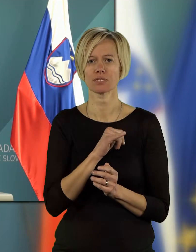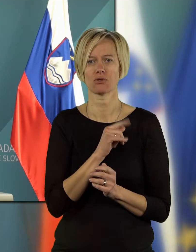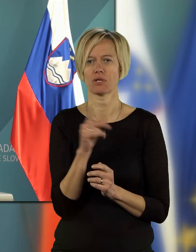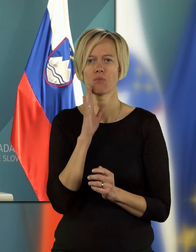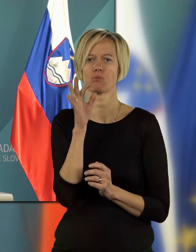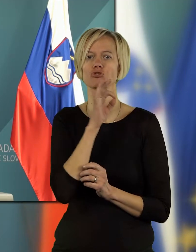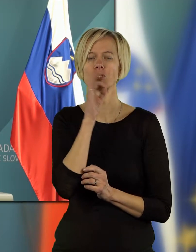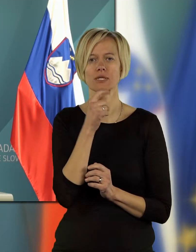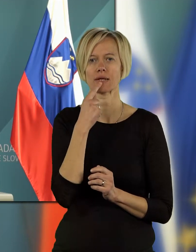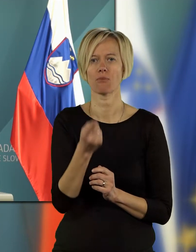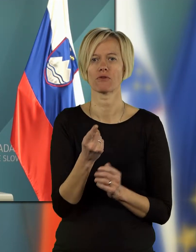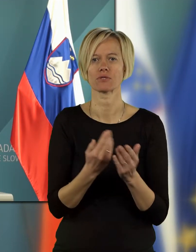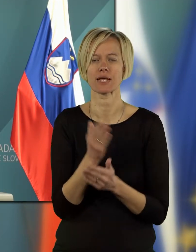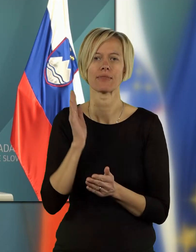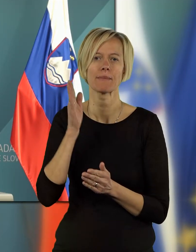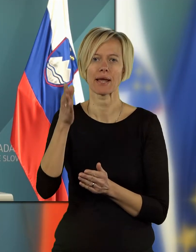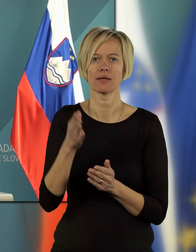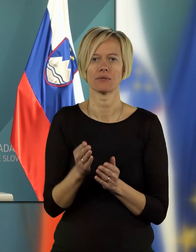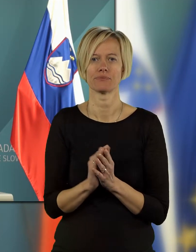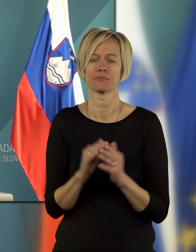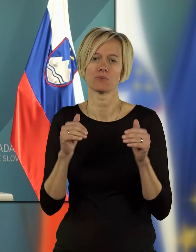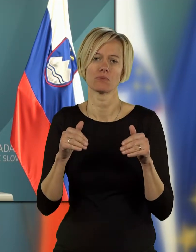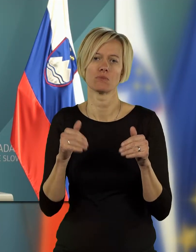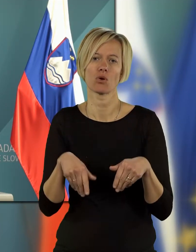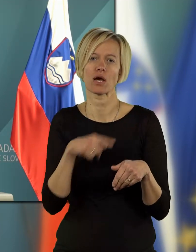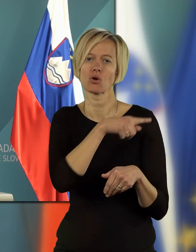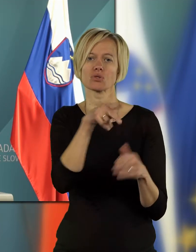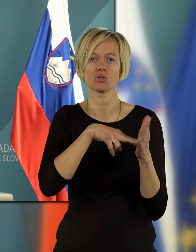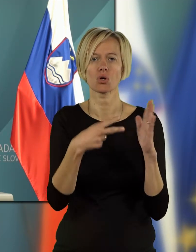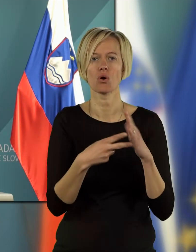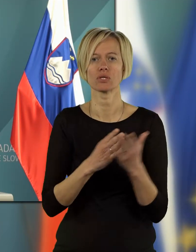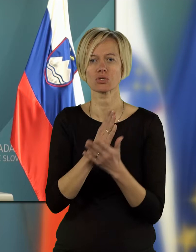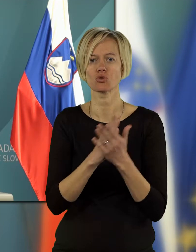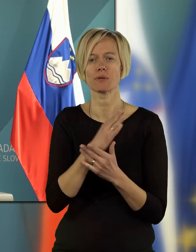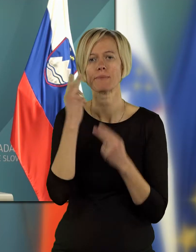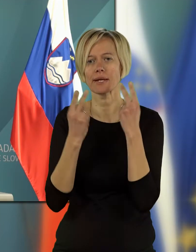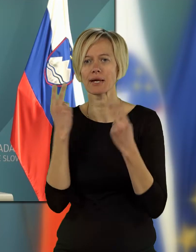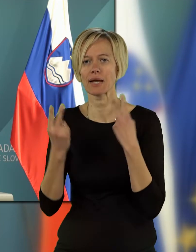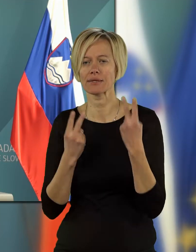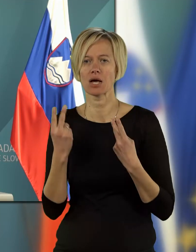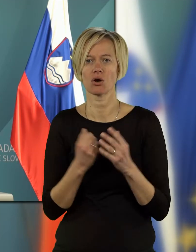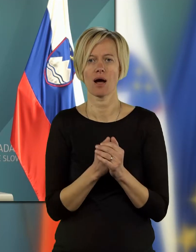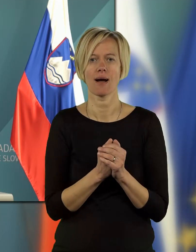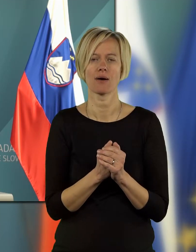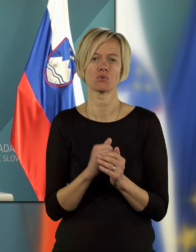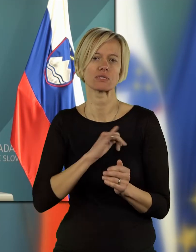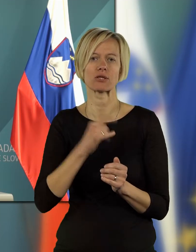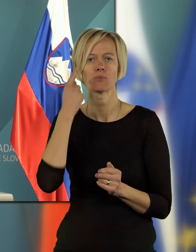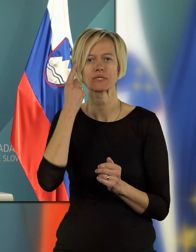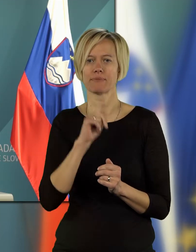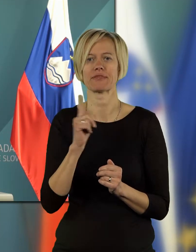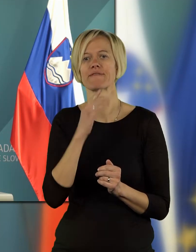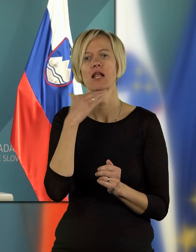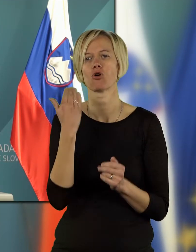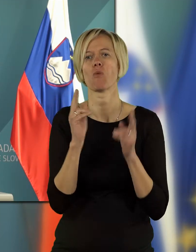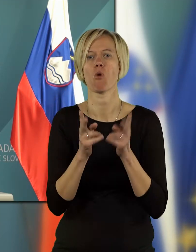ne bom ničesar napovedal, za naprej naj pač strokovne službe pregledajo, ampak vseeno mislim,